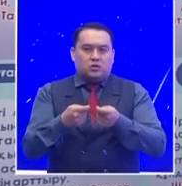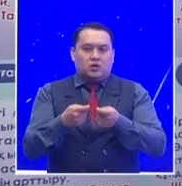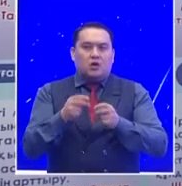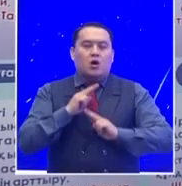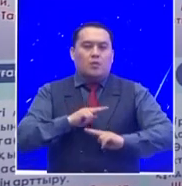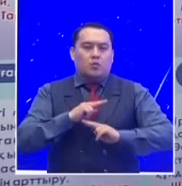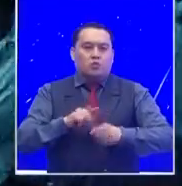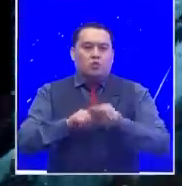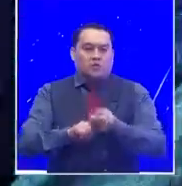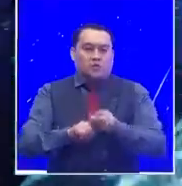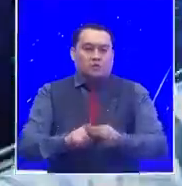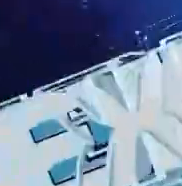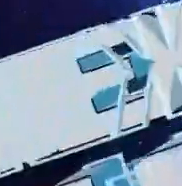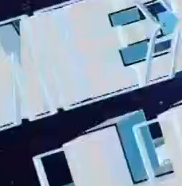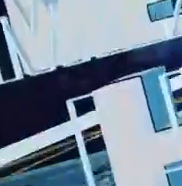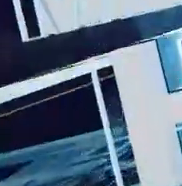многое зависит.